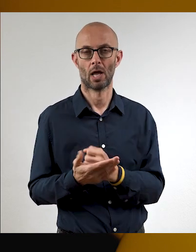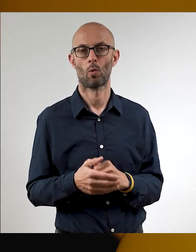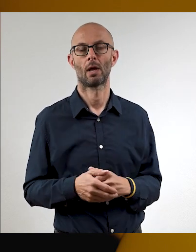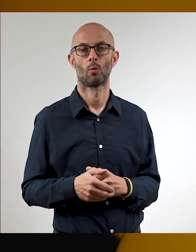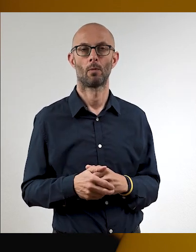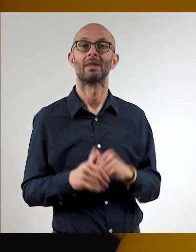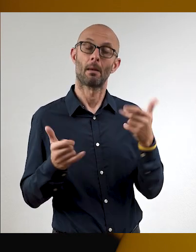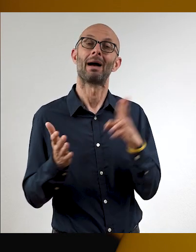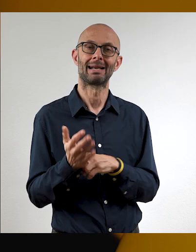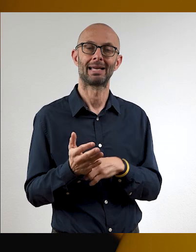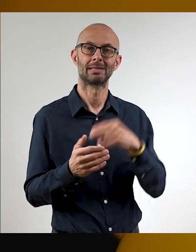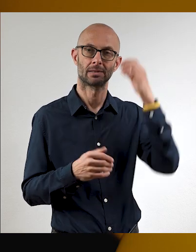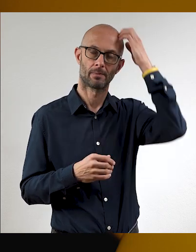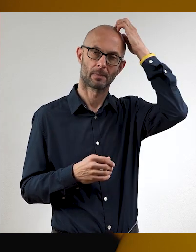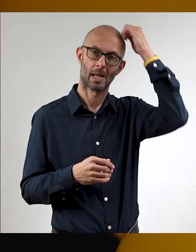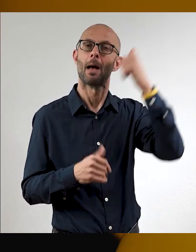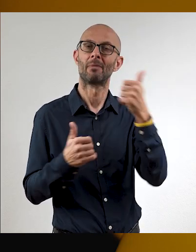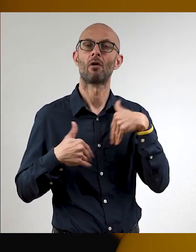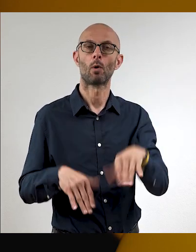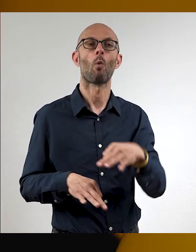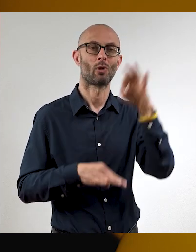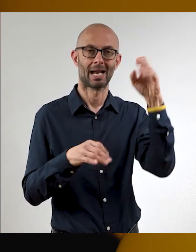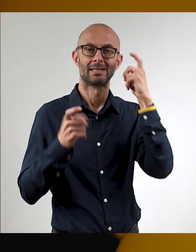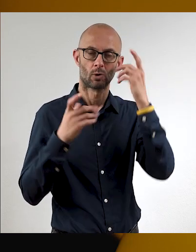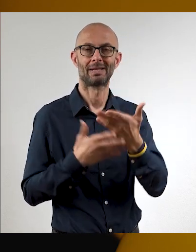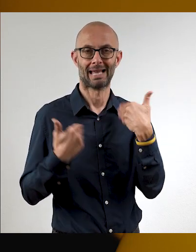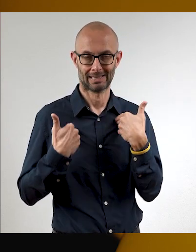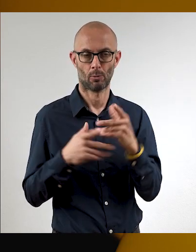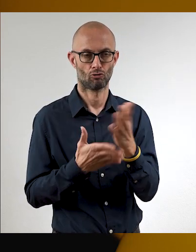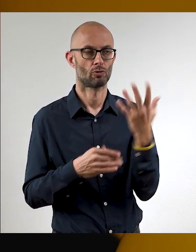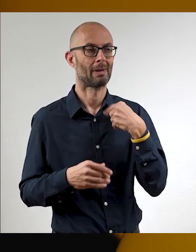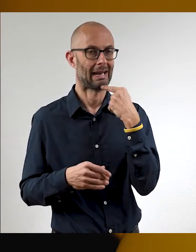ne. Je pa res, ne, da moramo najprej odrasli poskrbeti zase, kar sem že